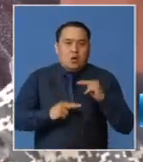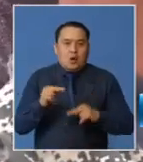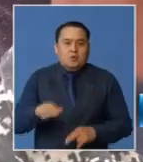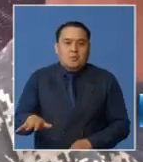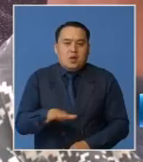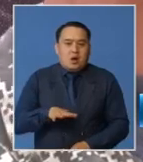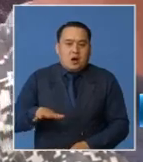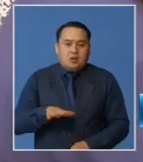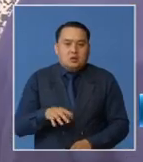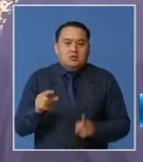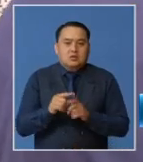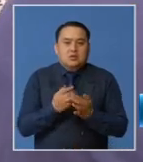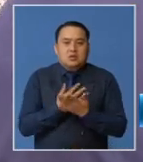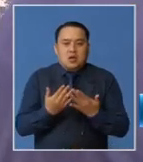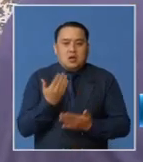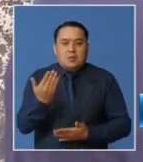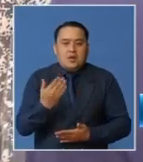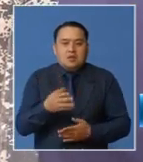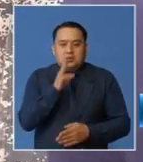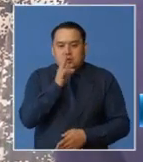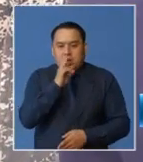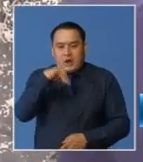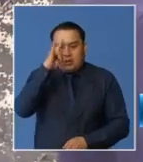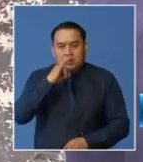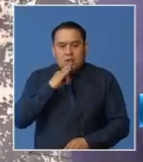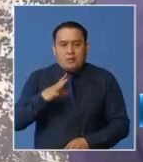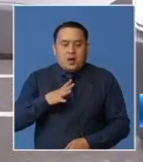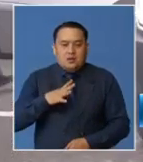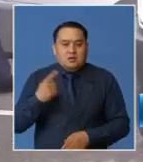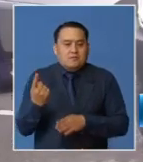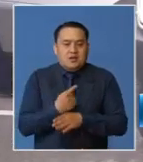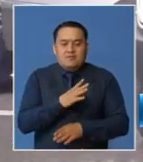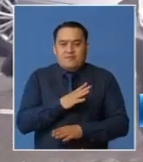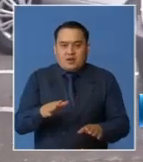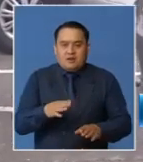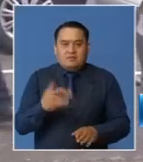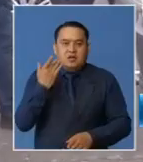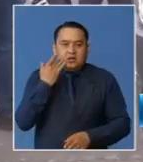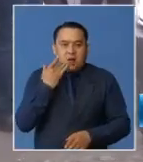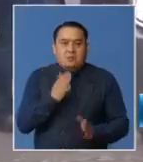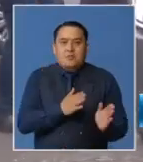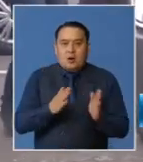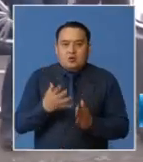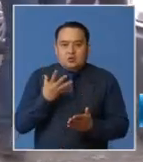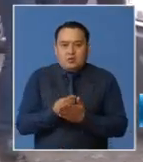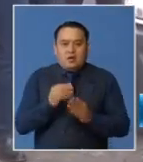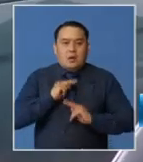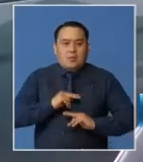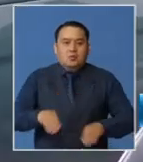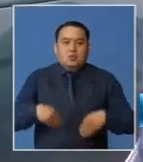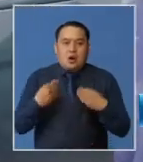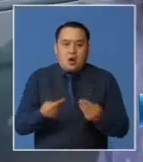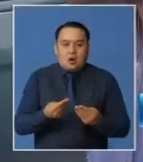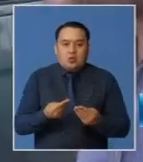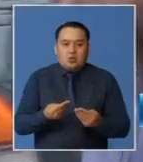строительных площадках. По словам некоторых из них, на заработках в Казахстане они не впервые и всегда надеются на порядочность своих работодателей,